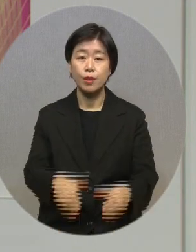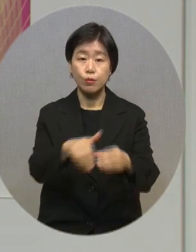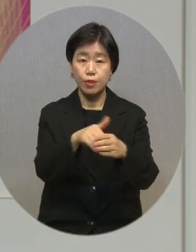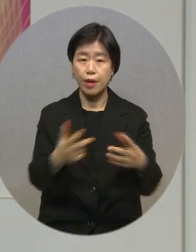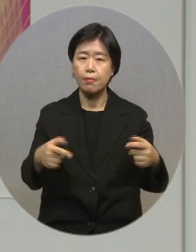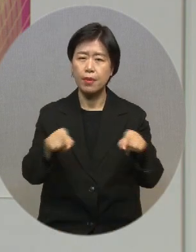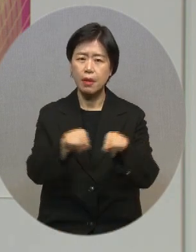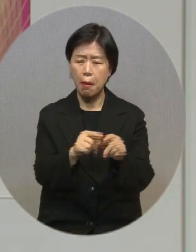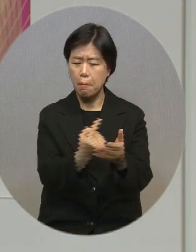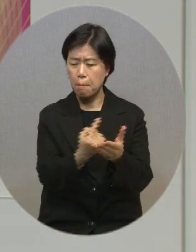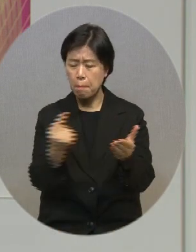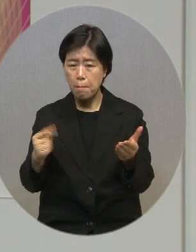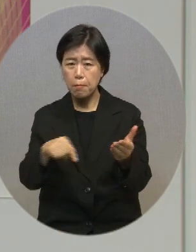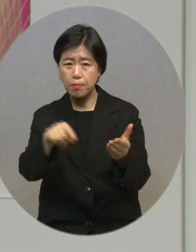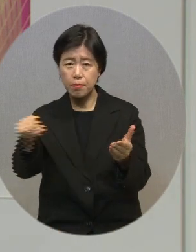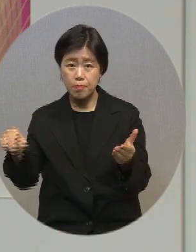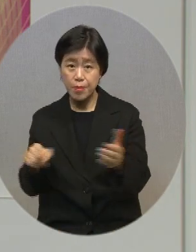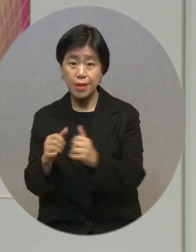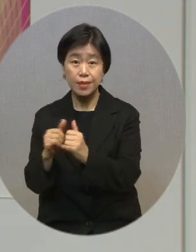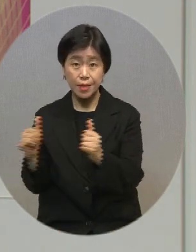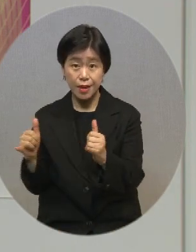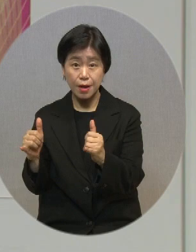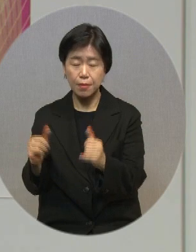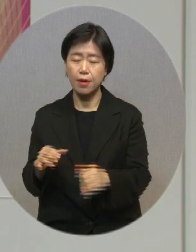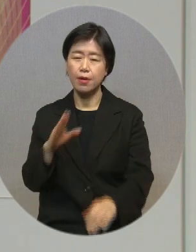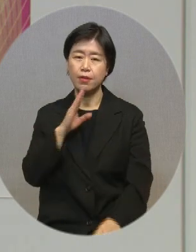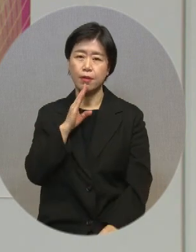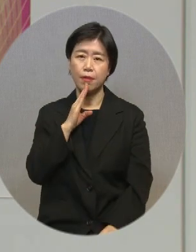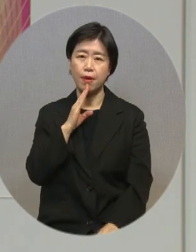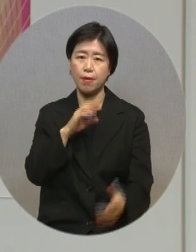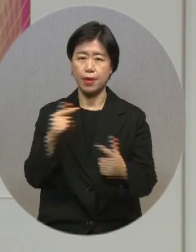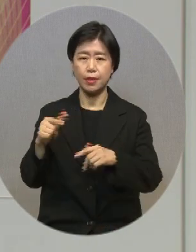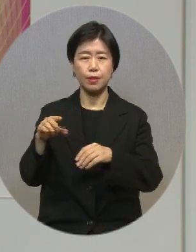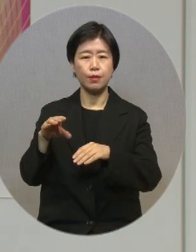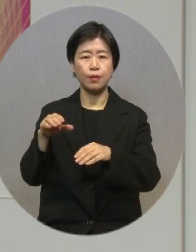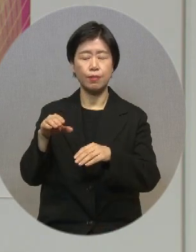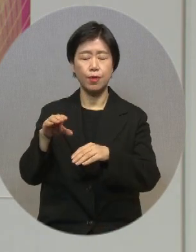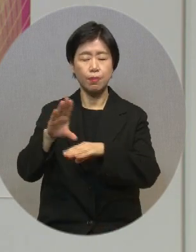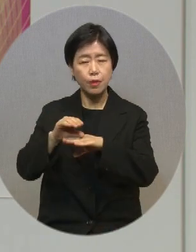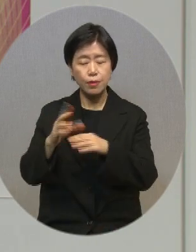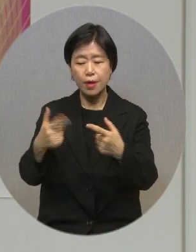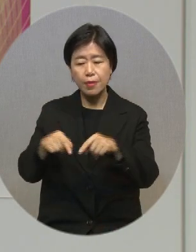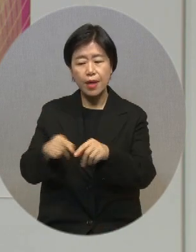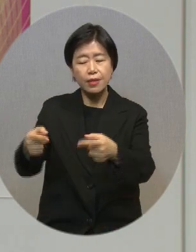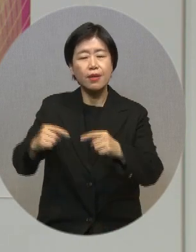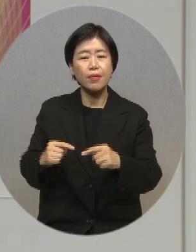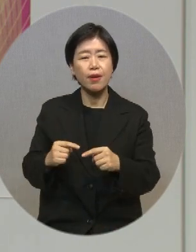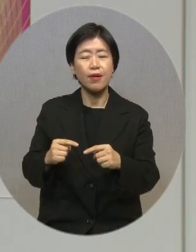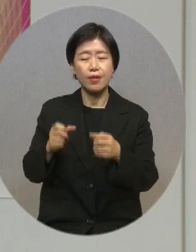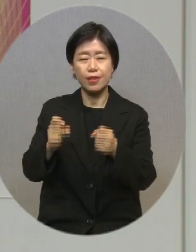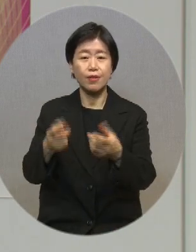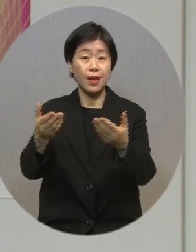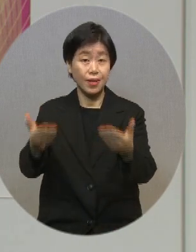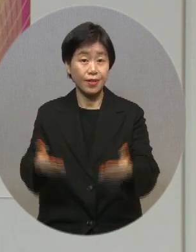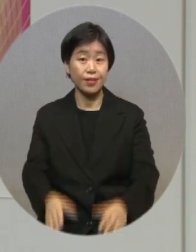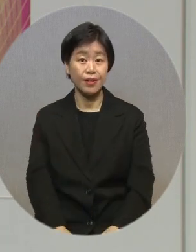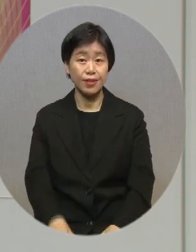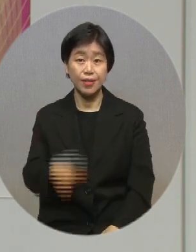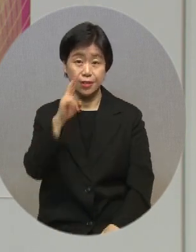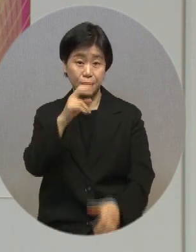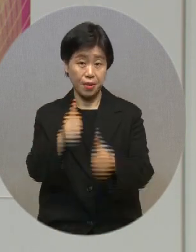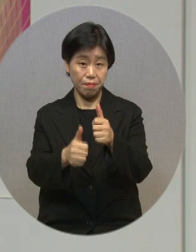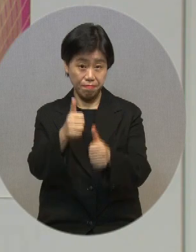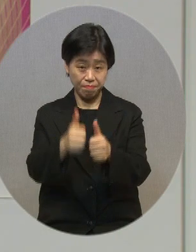다문화 가족 그리고 어르신들께 품격 있는 방송 문화 향유와 가요계 입문의 기회를 제공하는 노래 경연